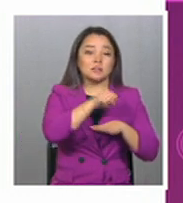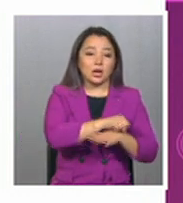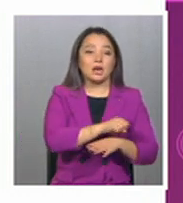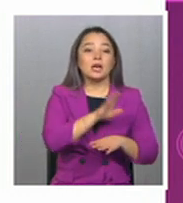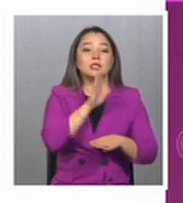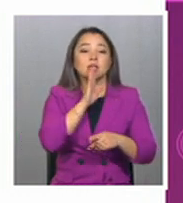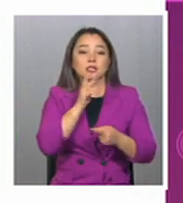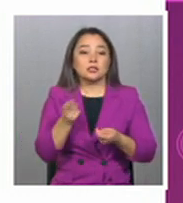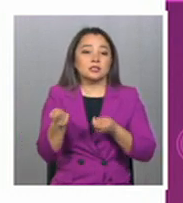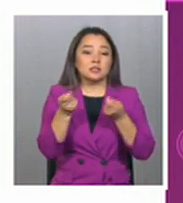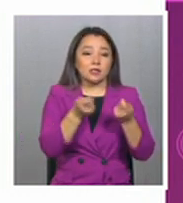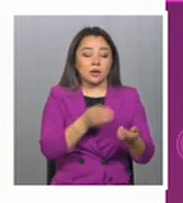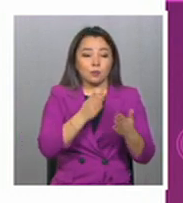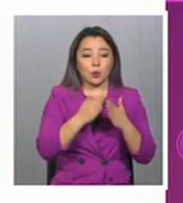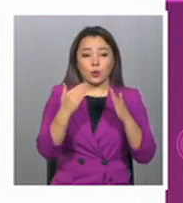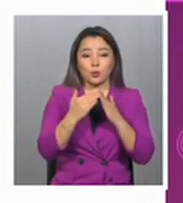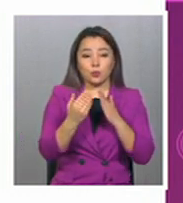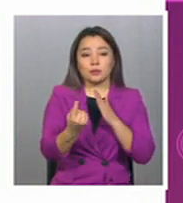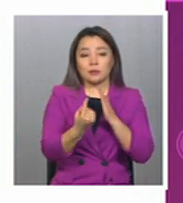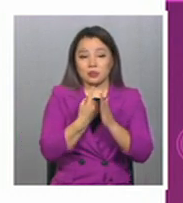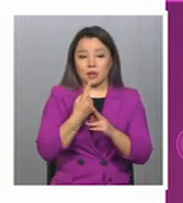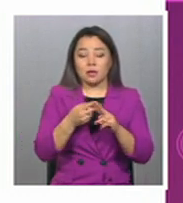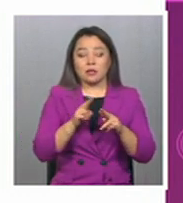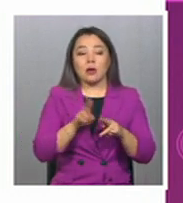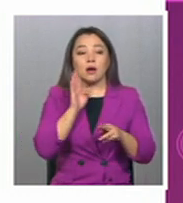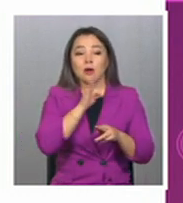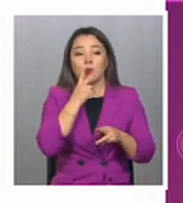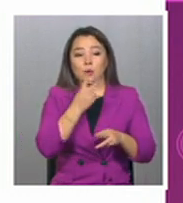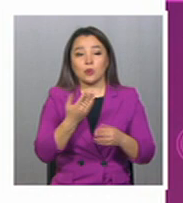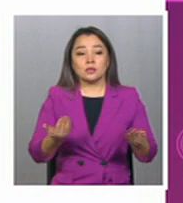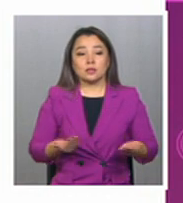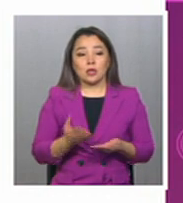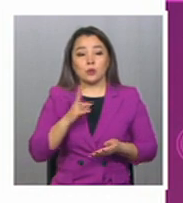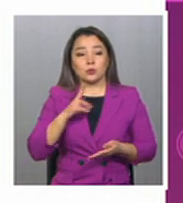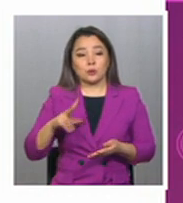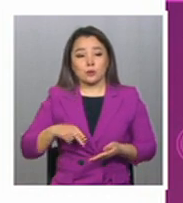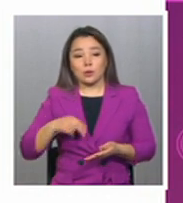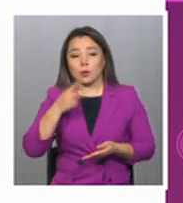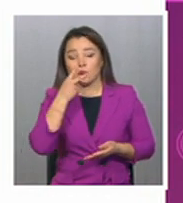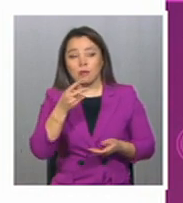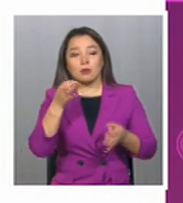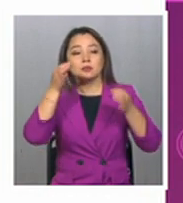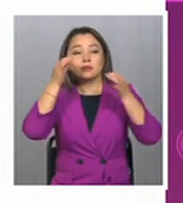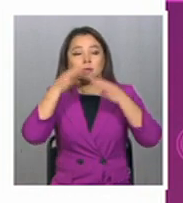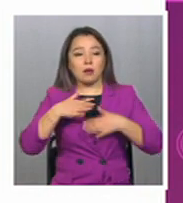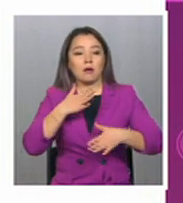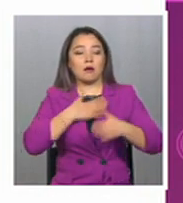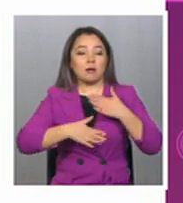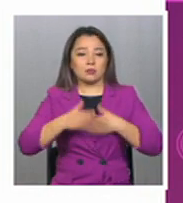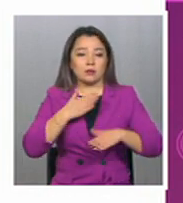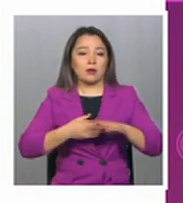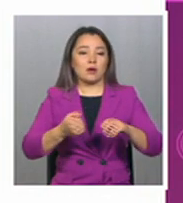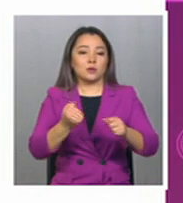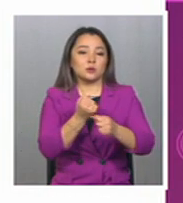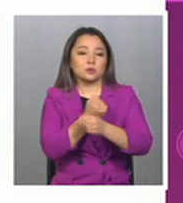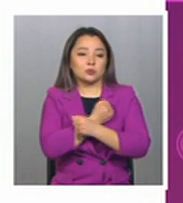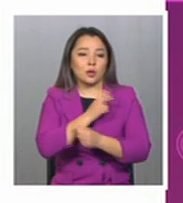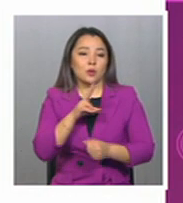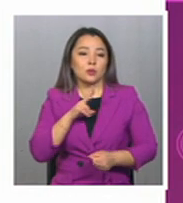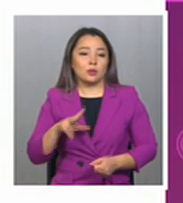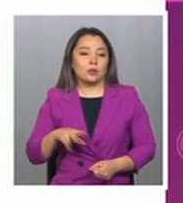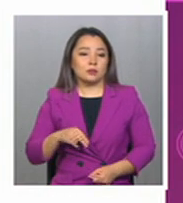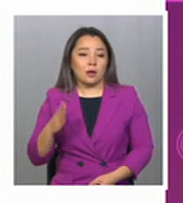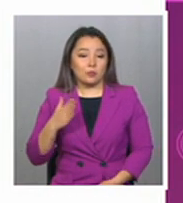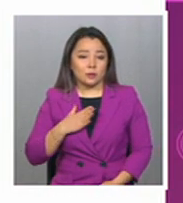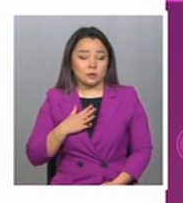шықты. Ана қызының тірі екенін көргенде қуанғаннан көз жасын төгіп, құшақтай алды.